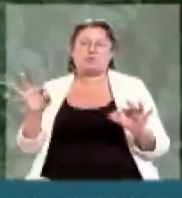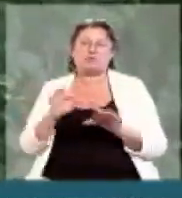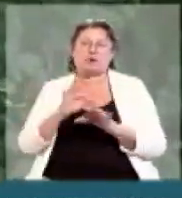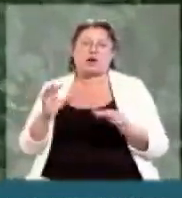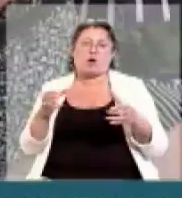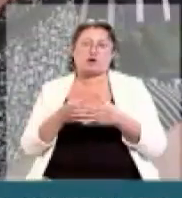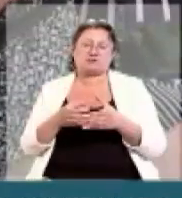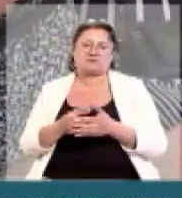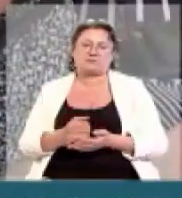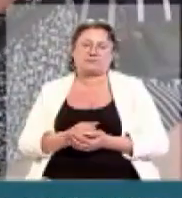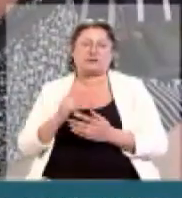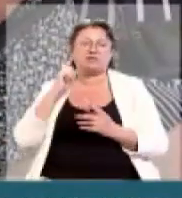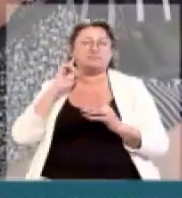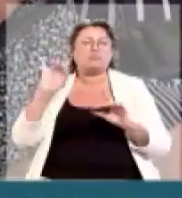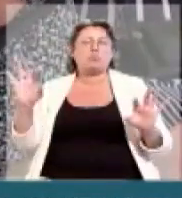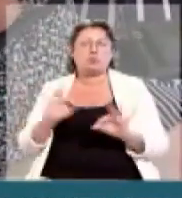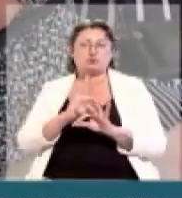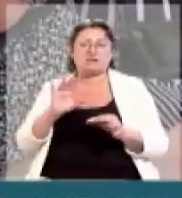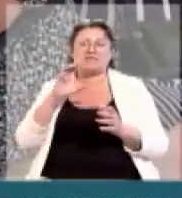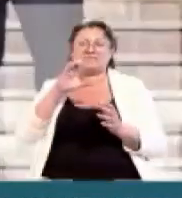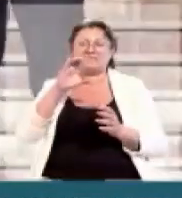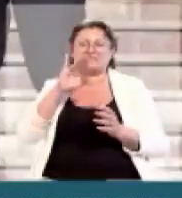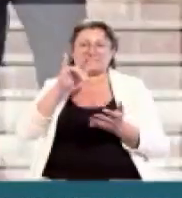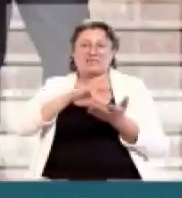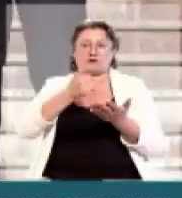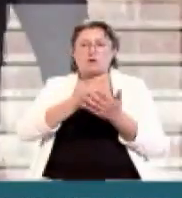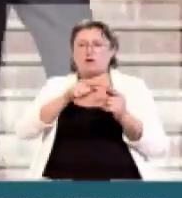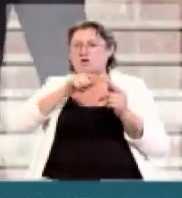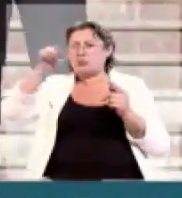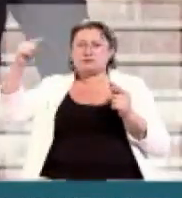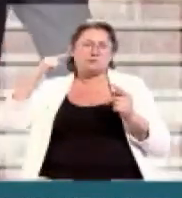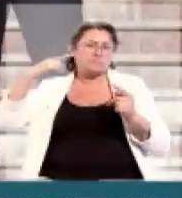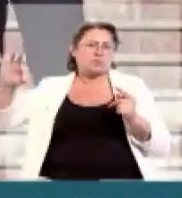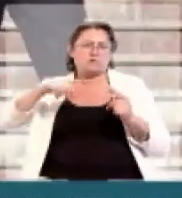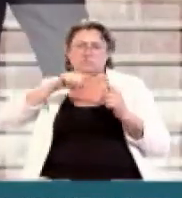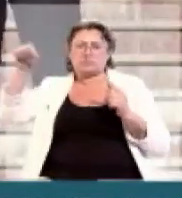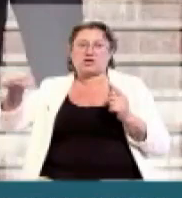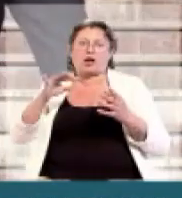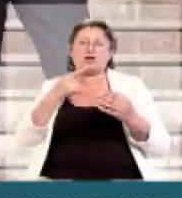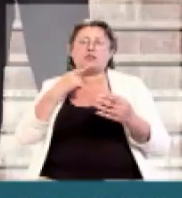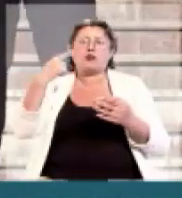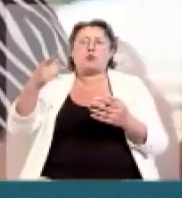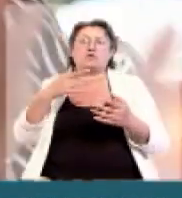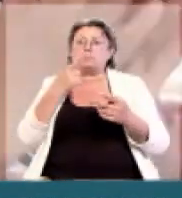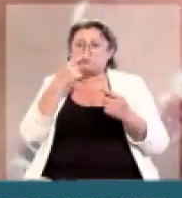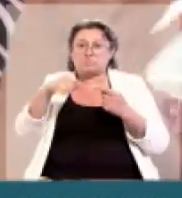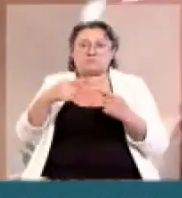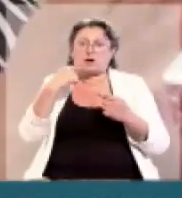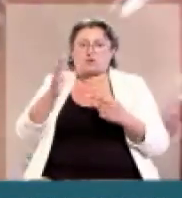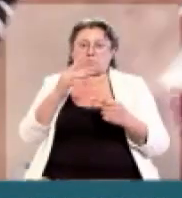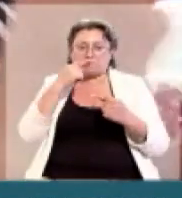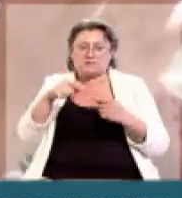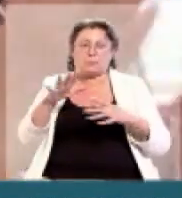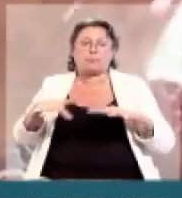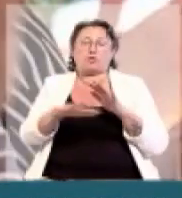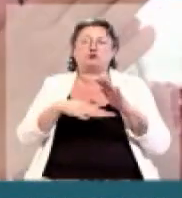музыкальных коллективов. Звуки музыки от сити-центра доносились за несколько кварталов. До следующей точки далеко идти не пришлось. Праздничная программа